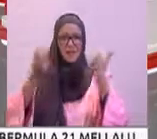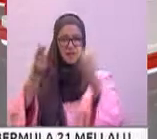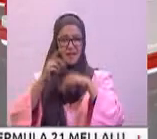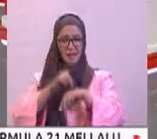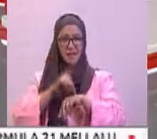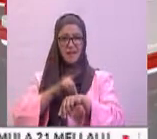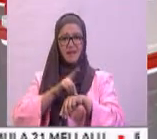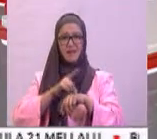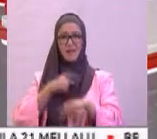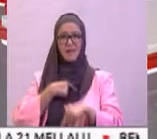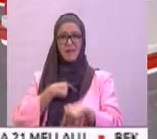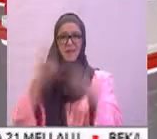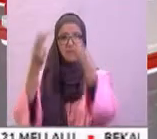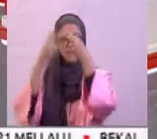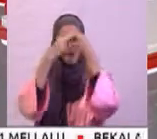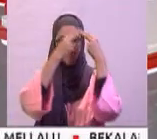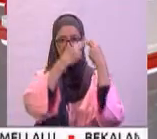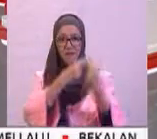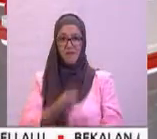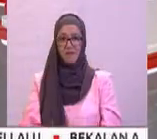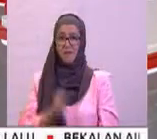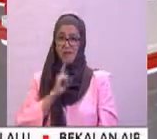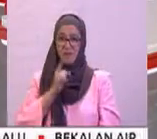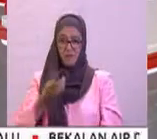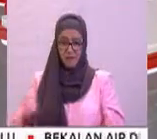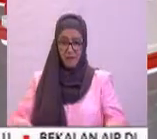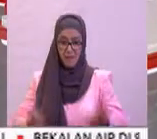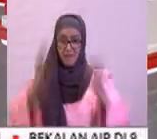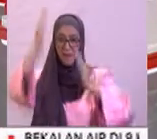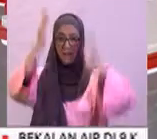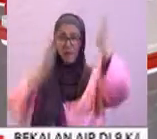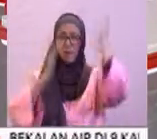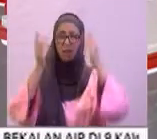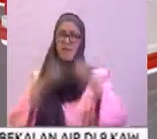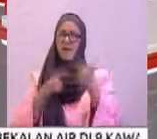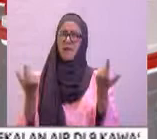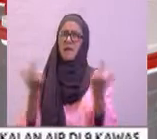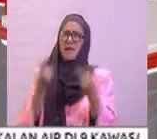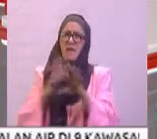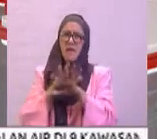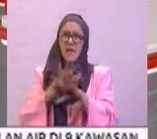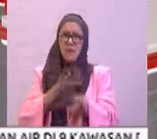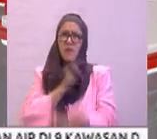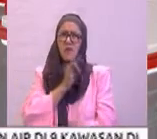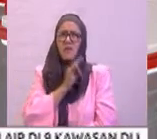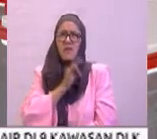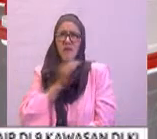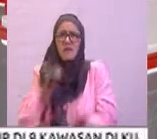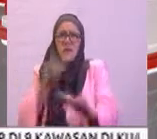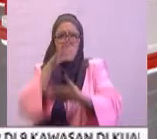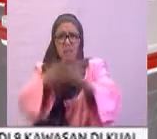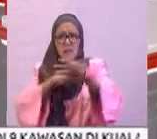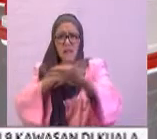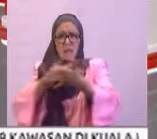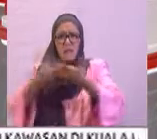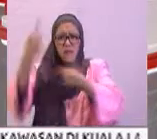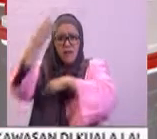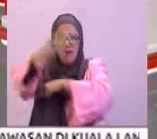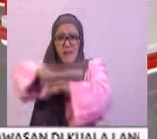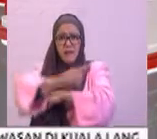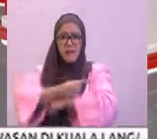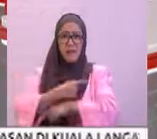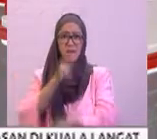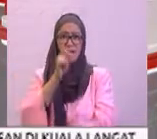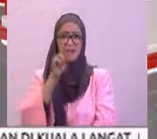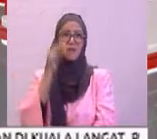Di Malaysia pula, mungkin ramai yang tertanya-tanya bagaimana agaknya jadual harian Perdana Menteri Tun Dr. Mahathir Mohamad dan keluarga pada hari raya selain